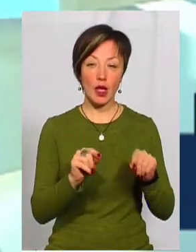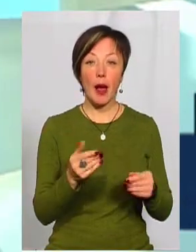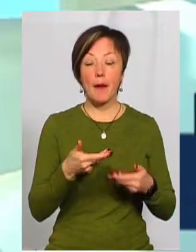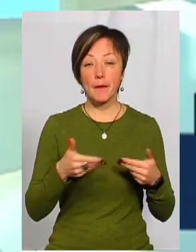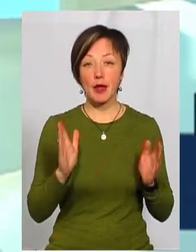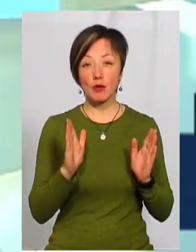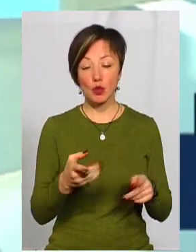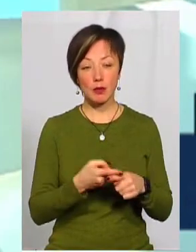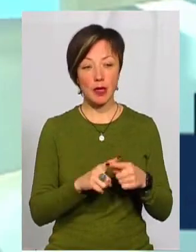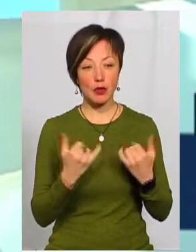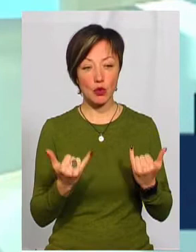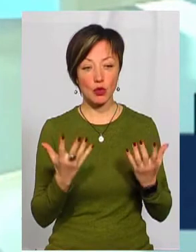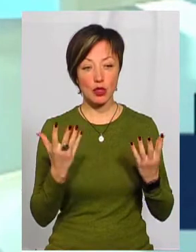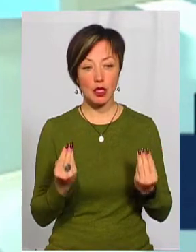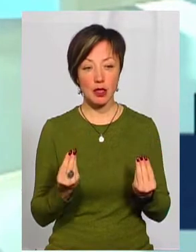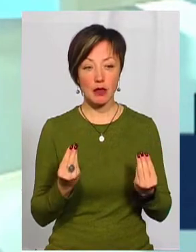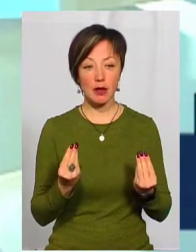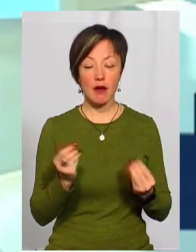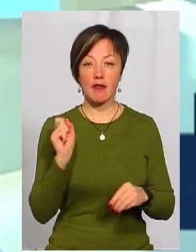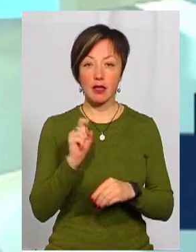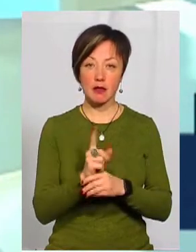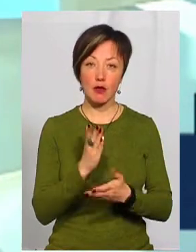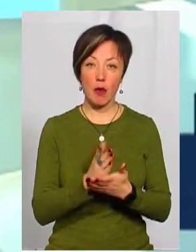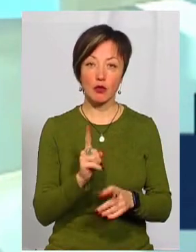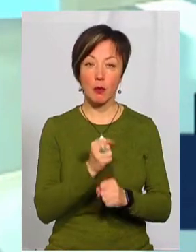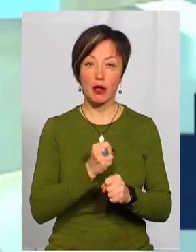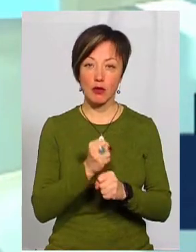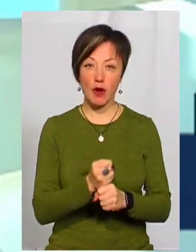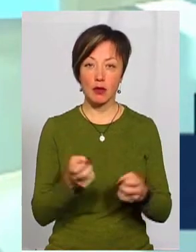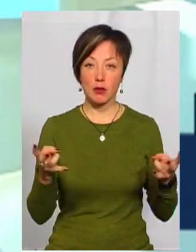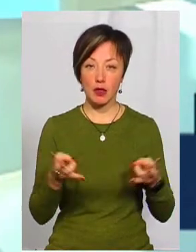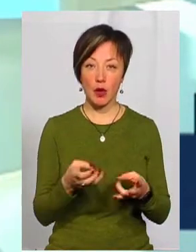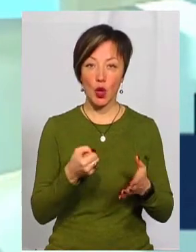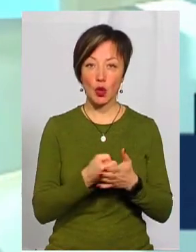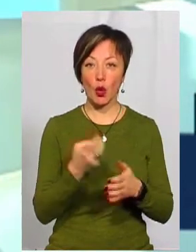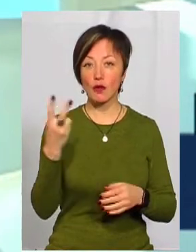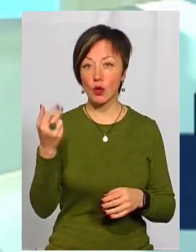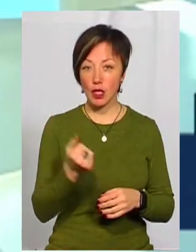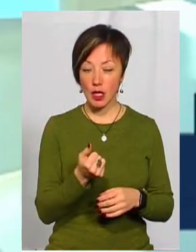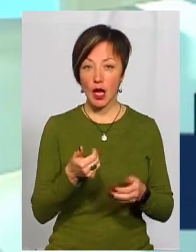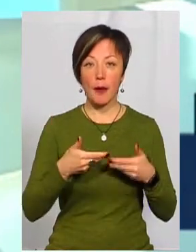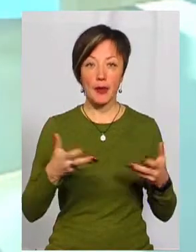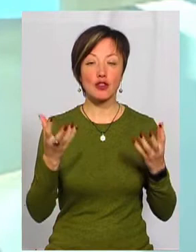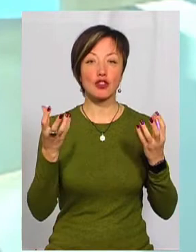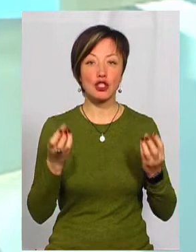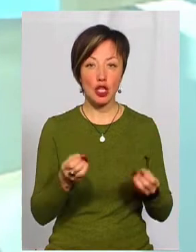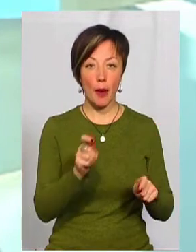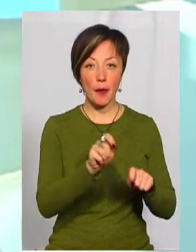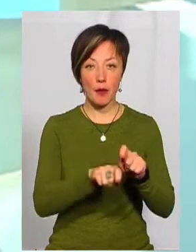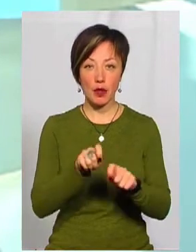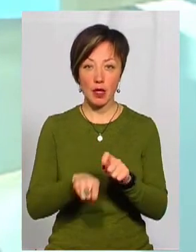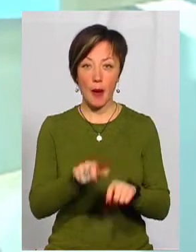будемо на сьогоднішній день, вказівку маємо, що ми повинні попрацювати порядка до 2 неділь. Ми ще